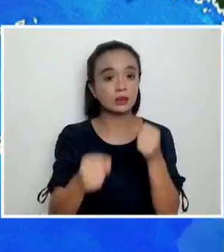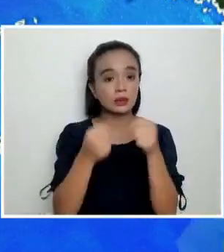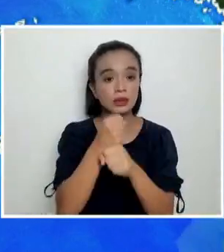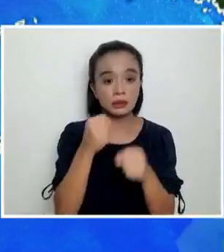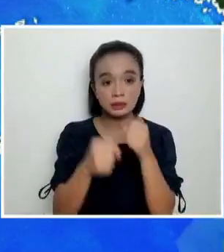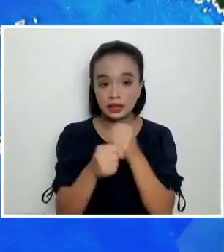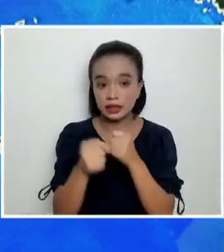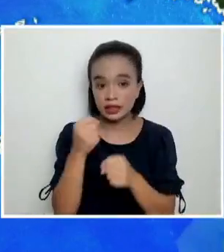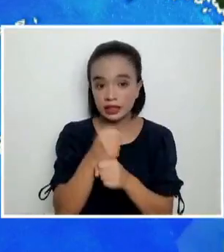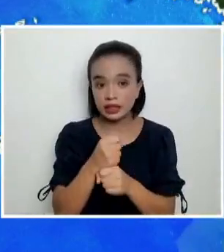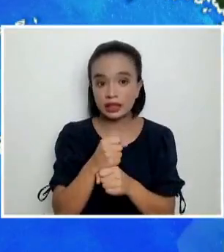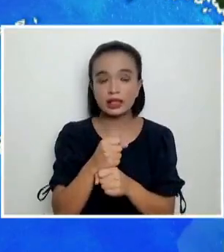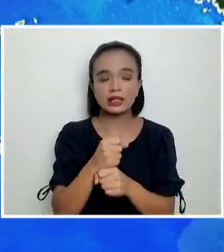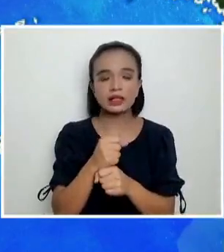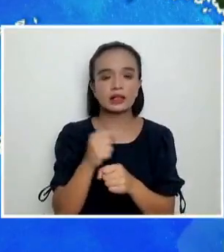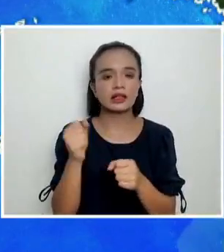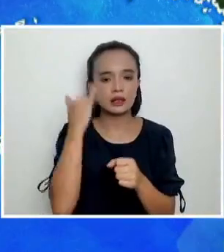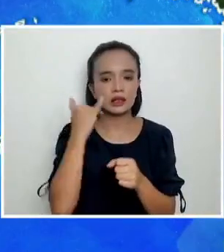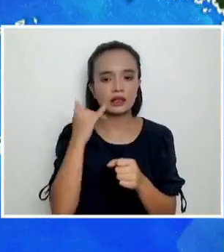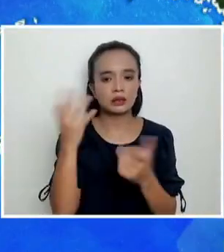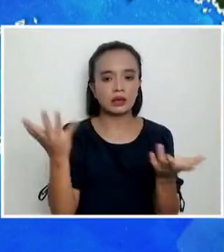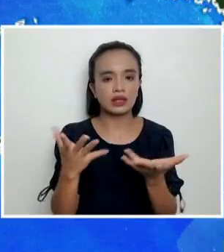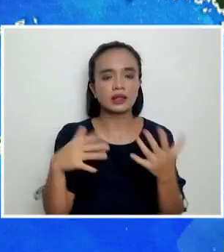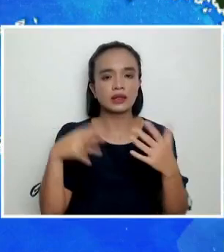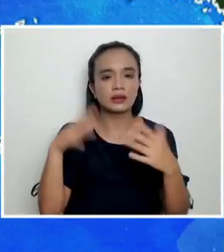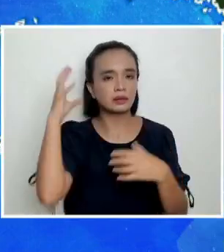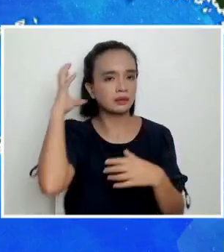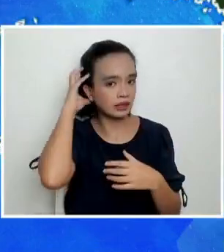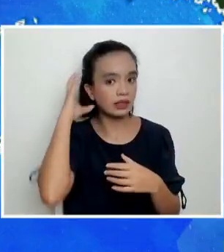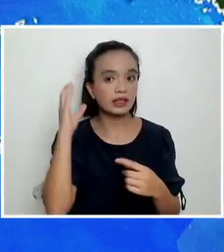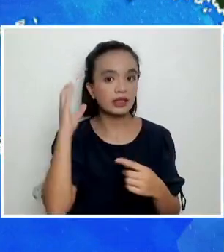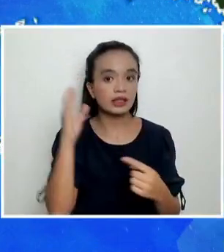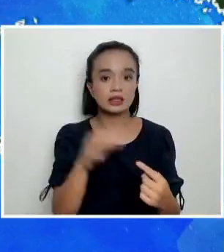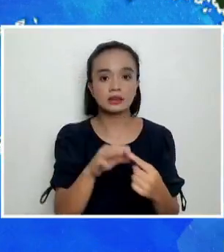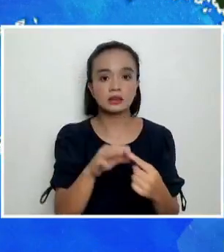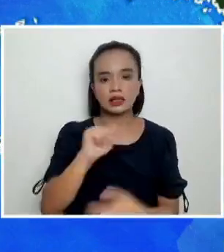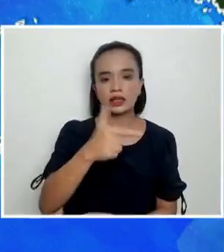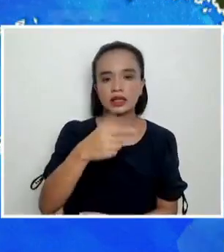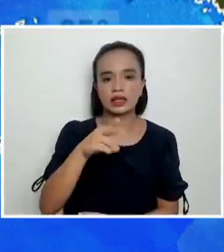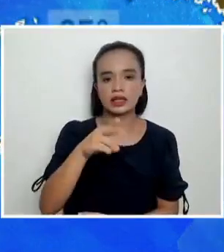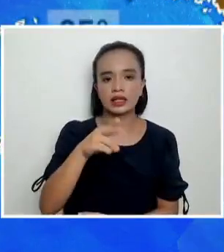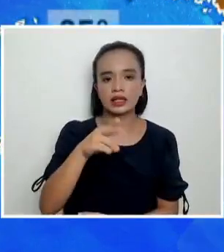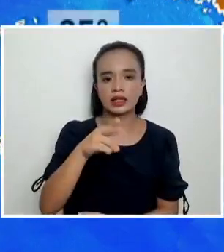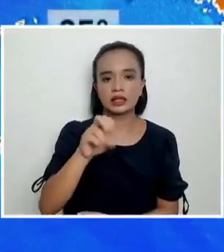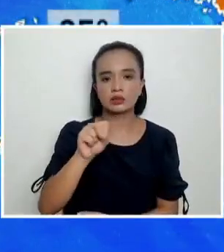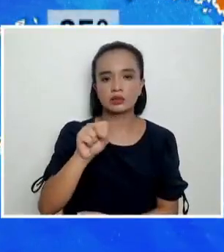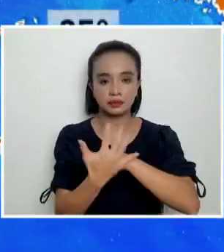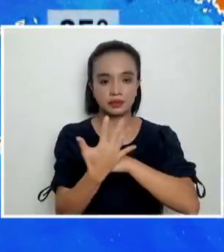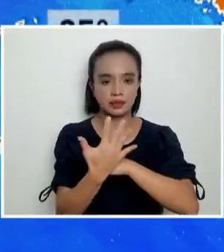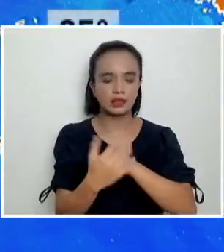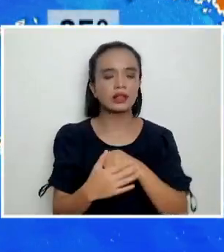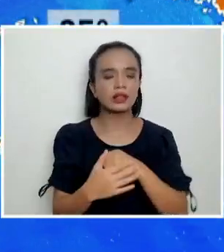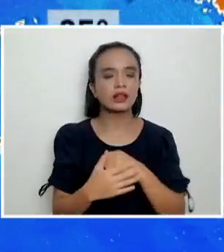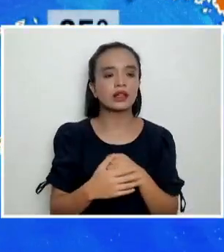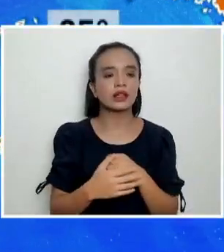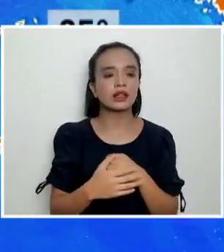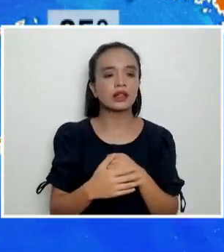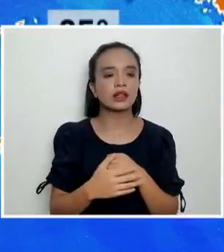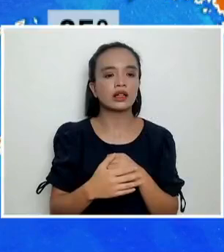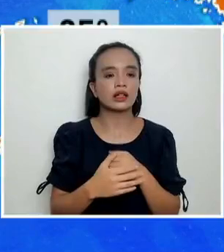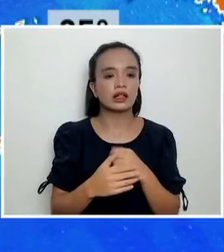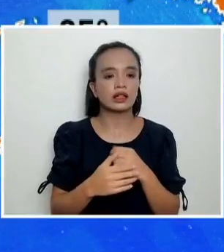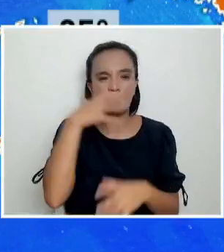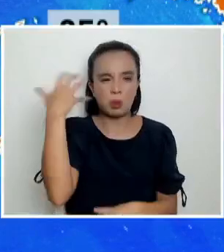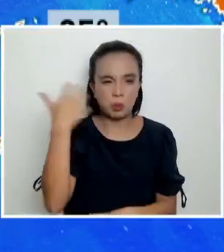pagsapit ng gabi, maulan pa sa silangang bahagi ng Mindanao, lalo na po sa Agusan del Sur. Sa General Santos City, pinakamataas ang heat index